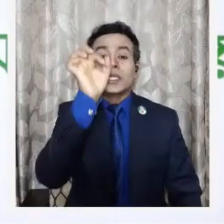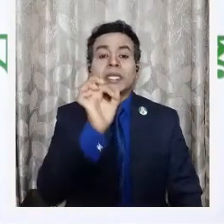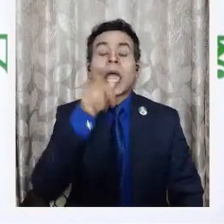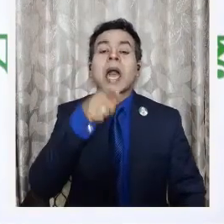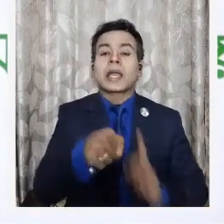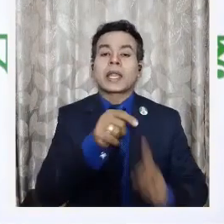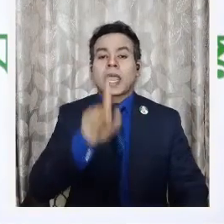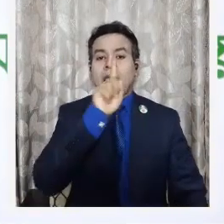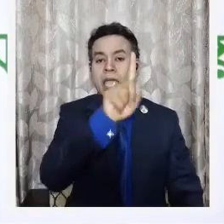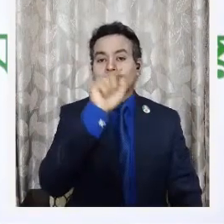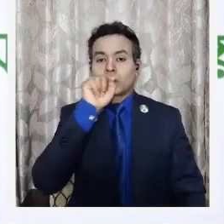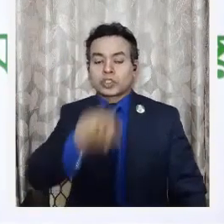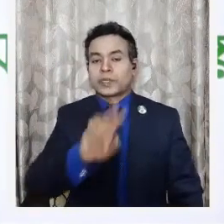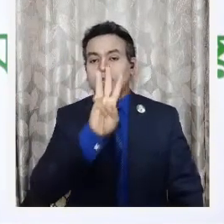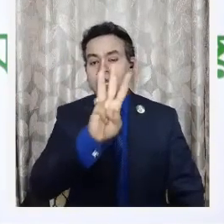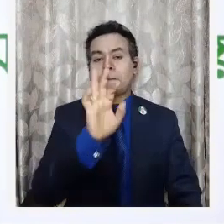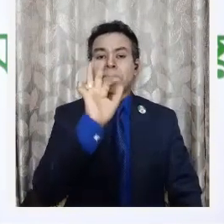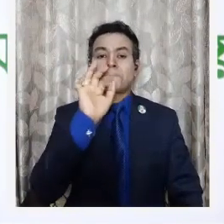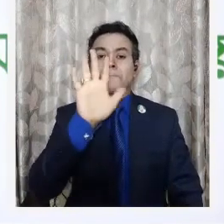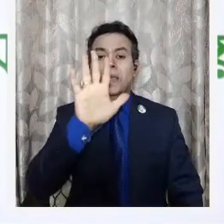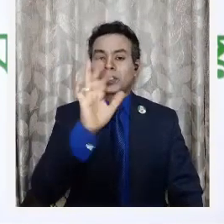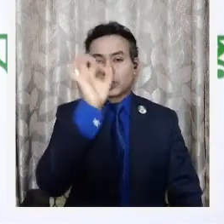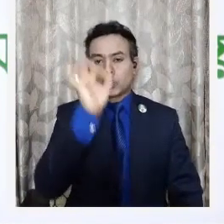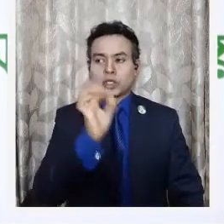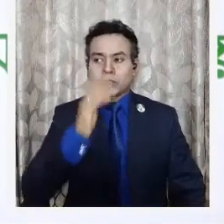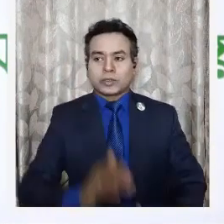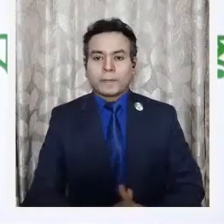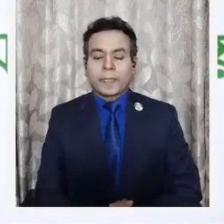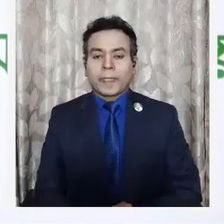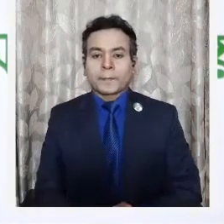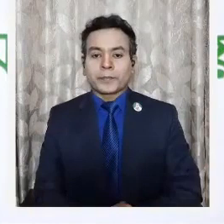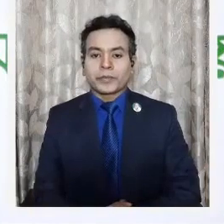পর্যন্ত 1,012 জন। শনাক্ত বিবেচনায় মৃত্যুর হার